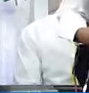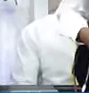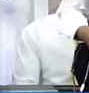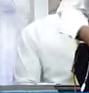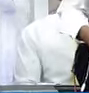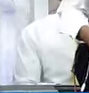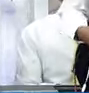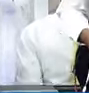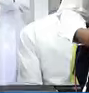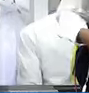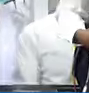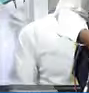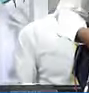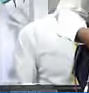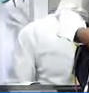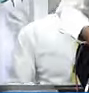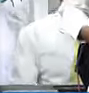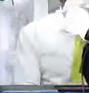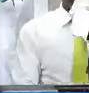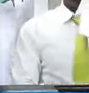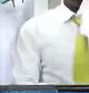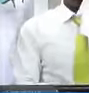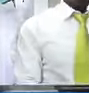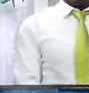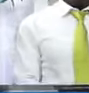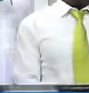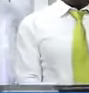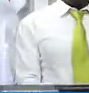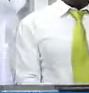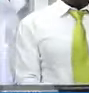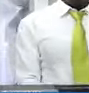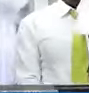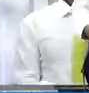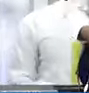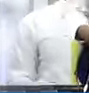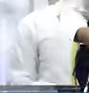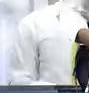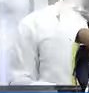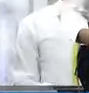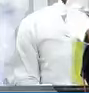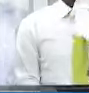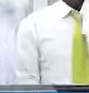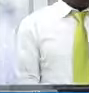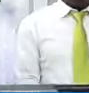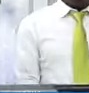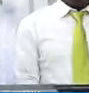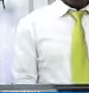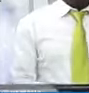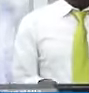ulinzi ambao umetupatia. Umekuwa pamoja nasi mwezi mzima, umetulinda kote kule ambako tumekuwa